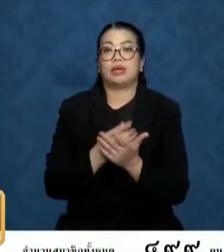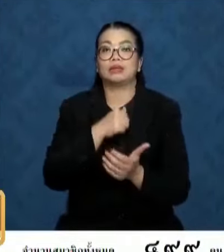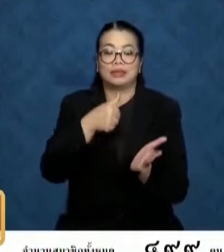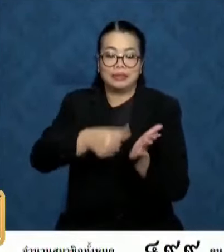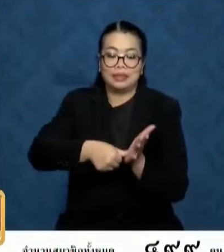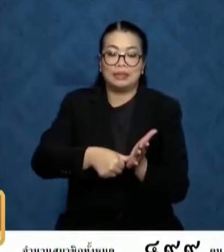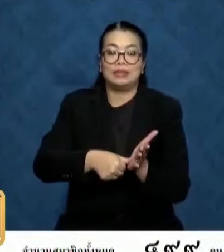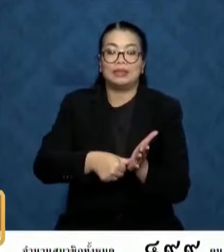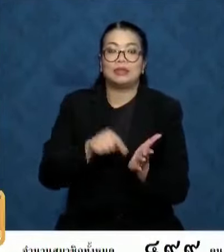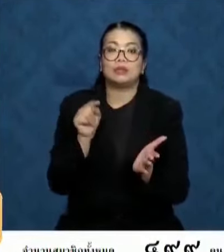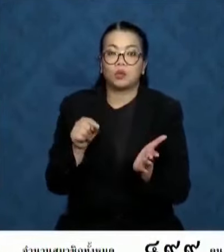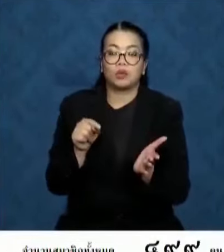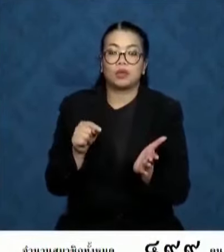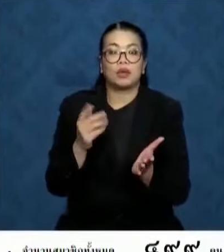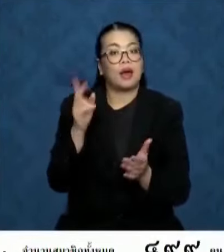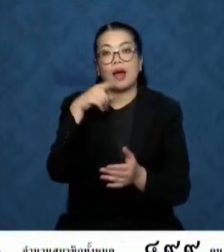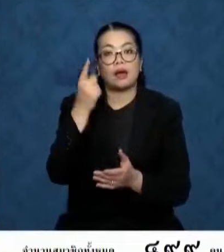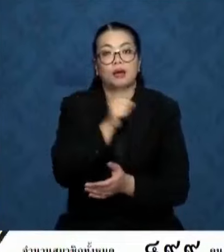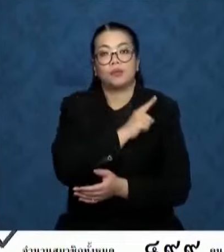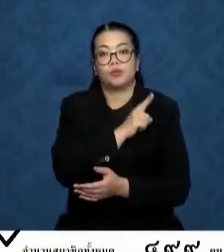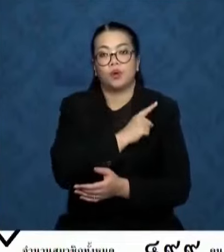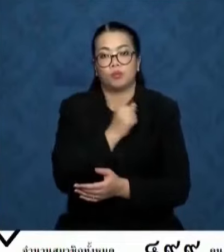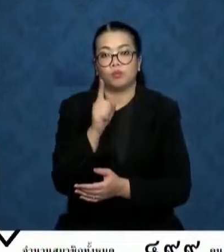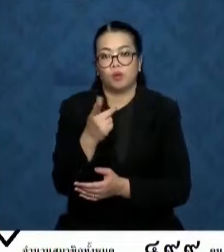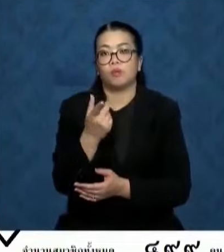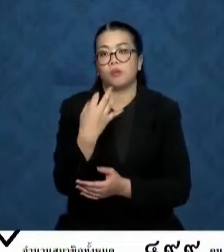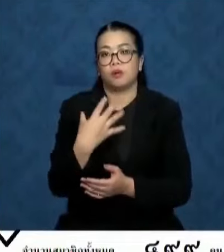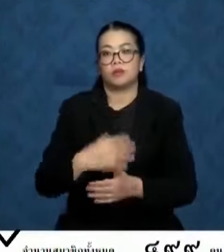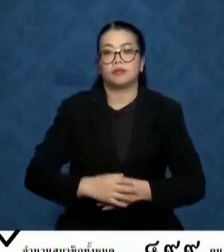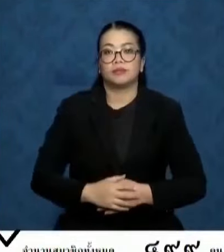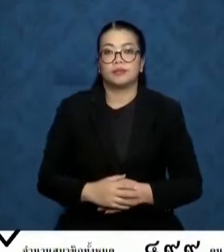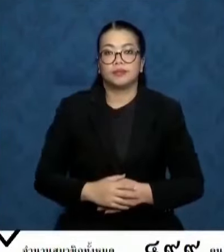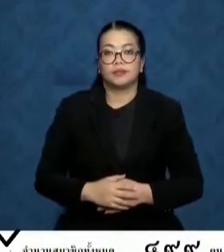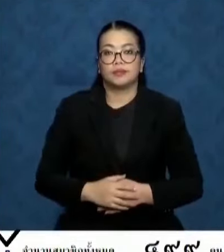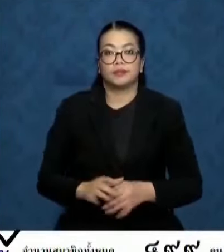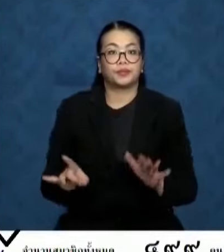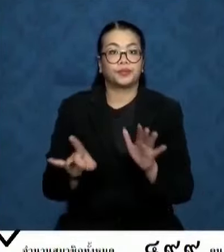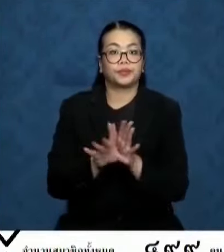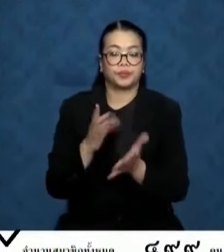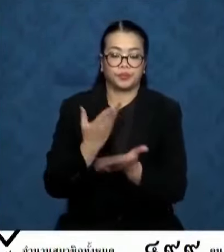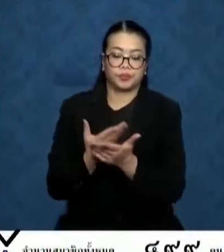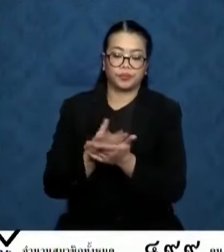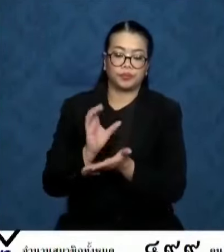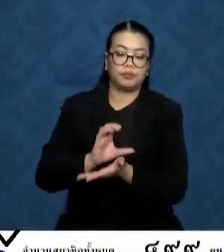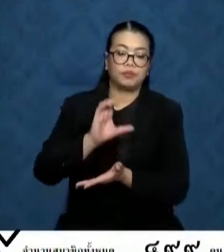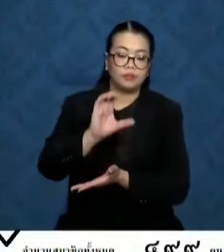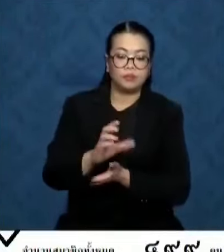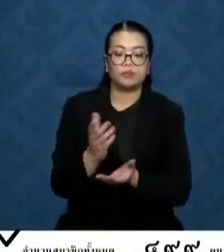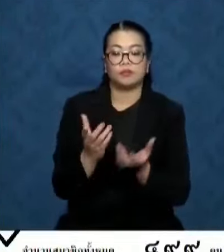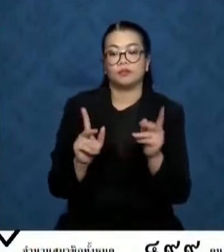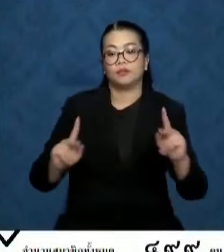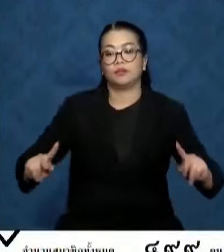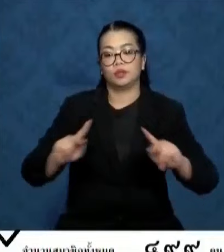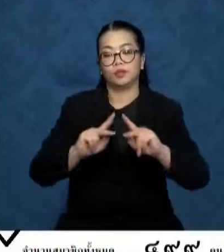สุดท้ายครัทประทานครับงบประมาณของกระส่วงยุติธรรม